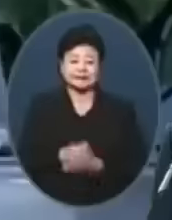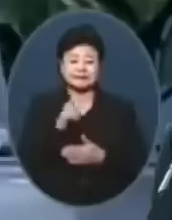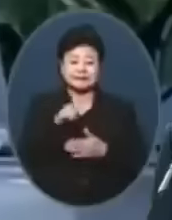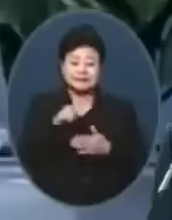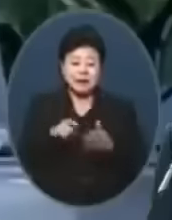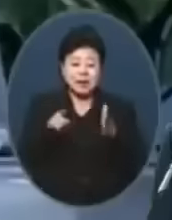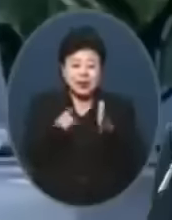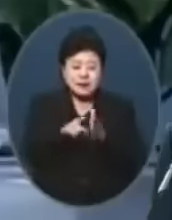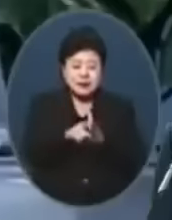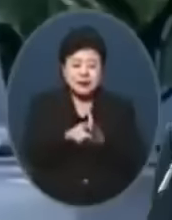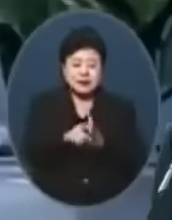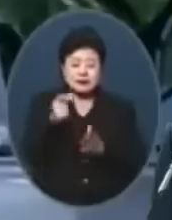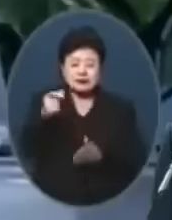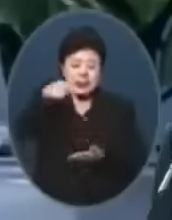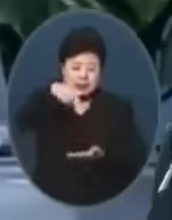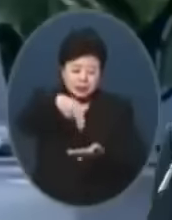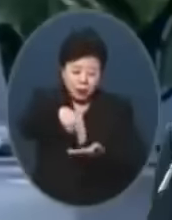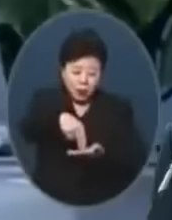마음의 믿음으로 굳세게 쓰고